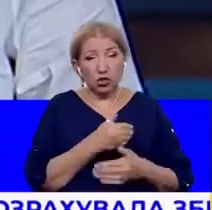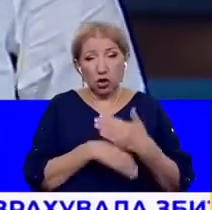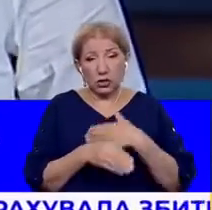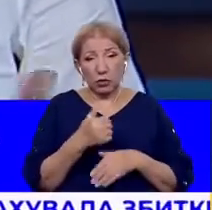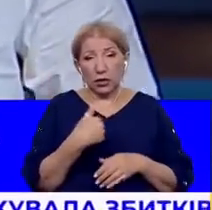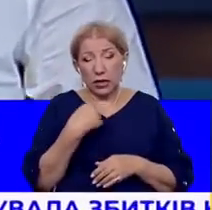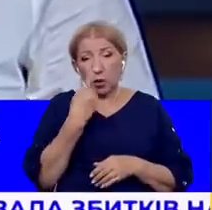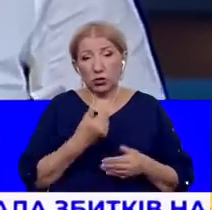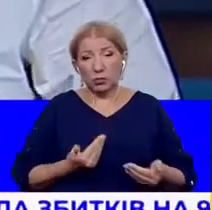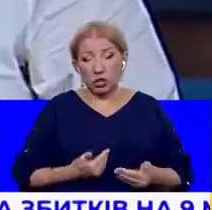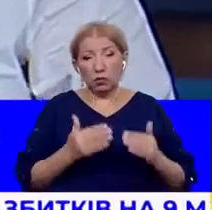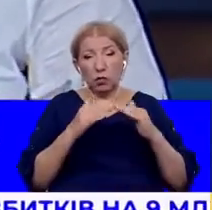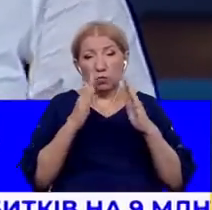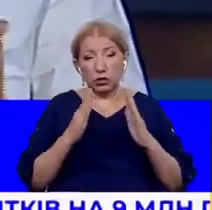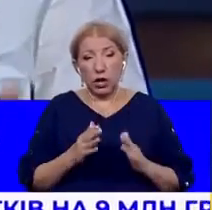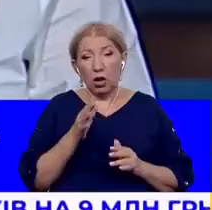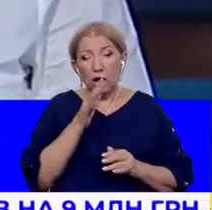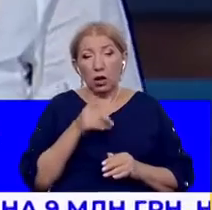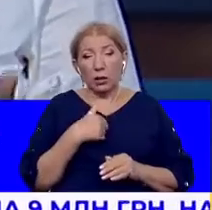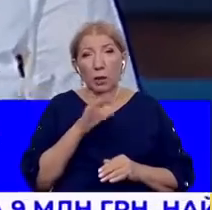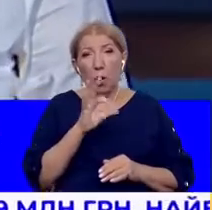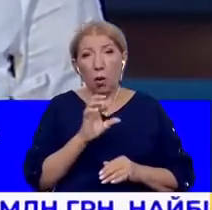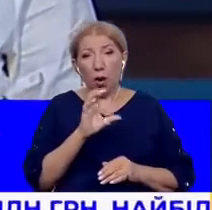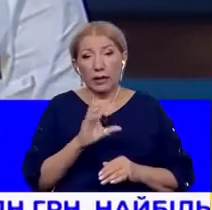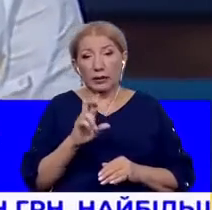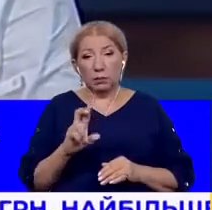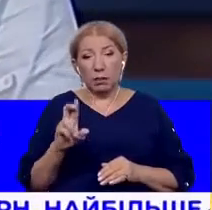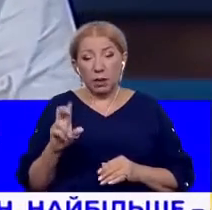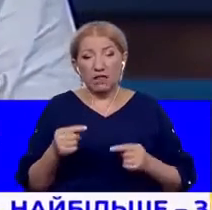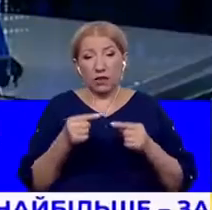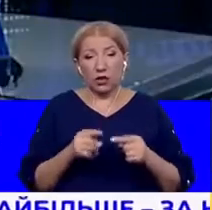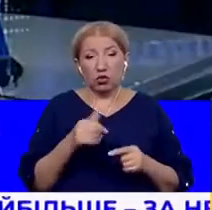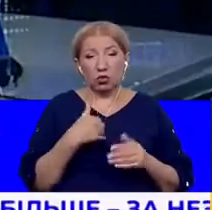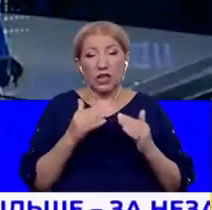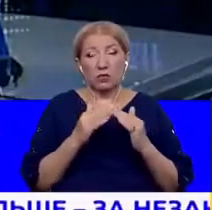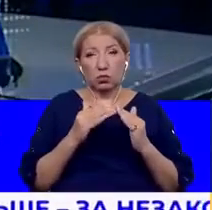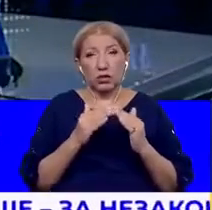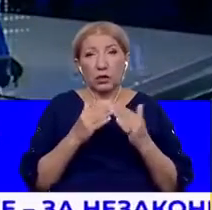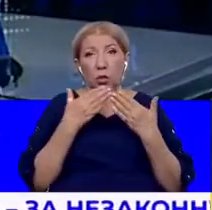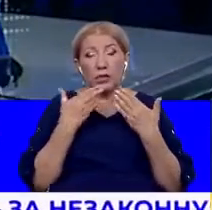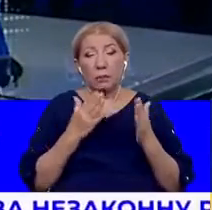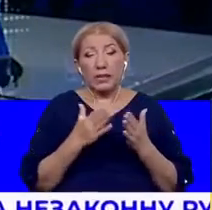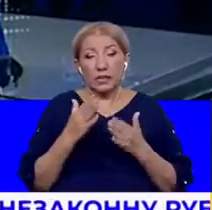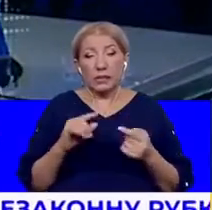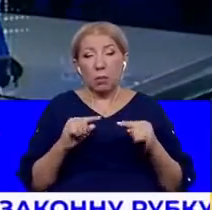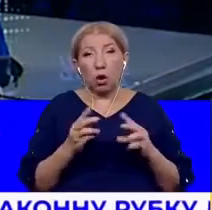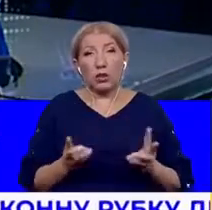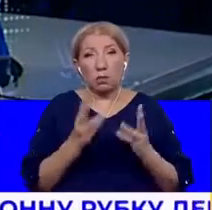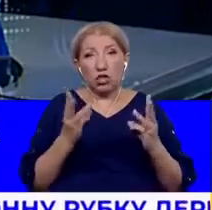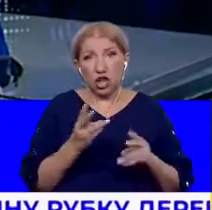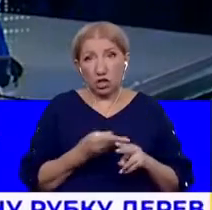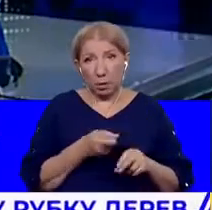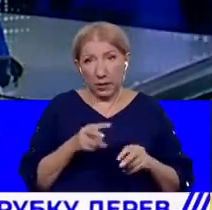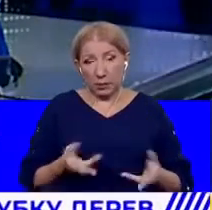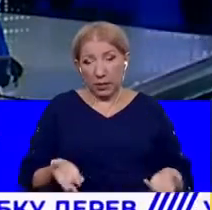Я особисто живу в будинку, коли ми ОСББ визначили, що в нас у будинку немає системи протипожежної